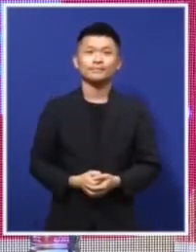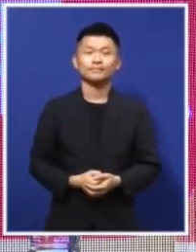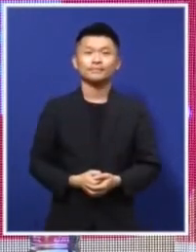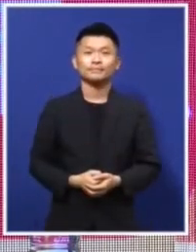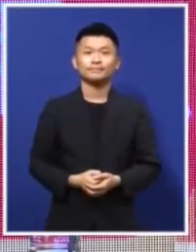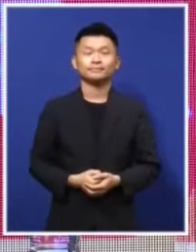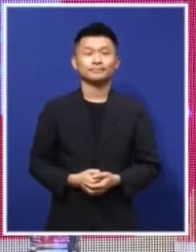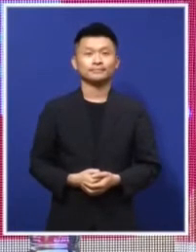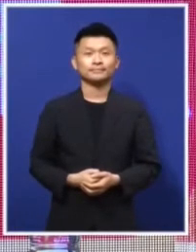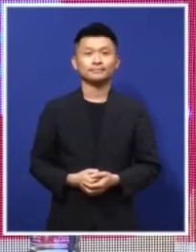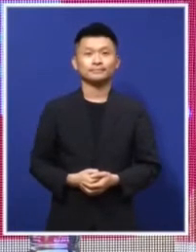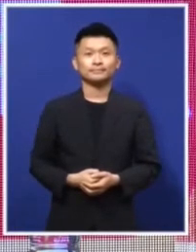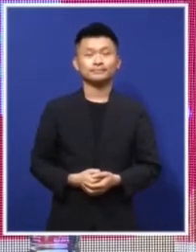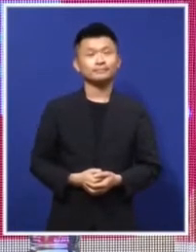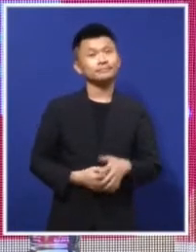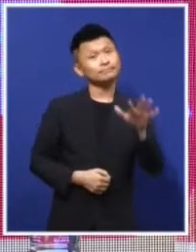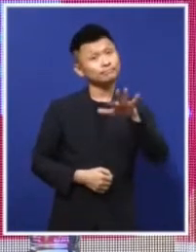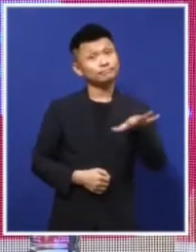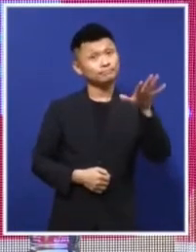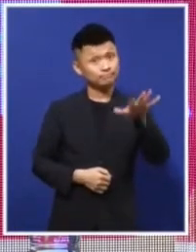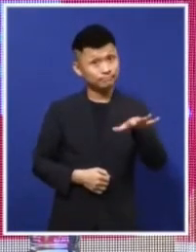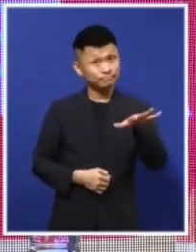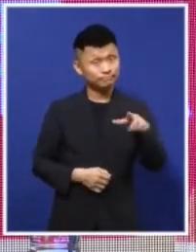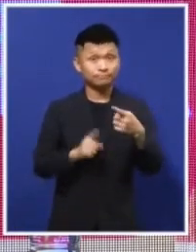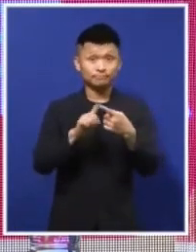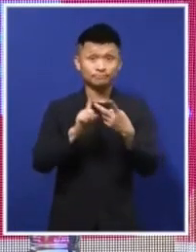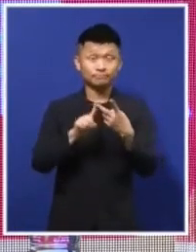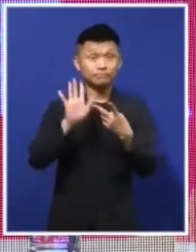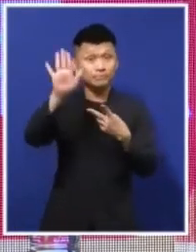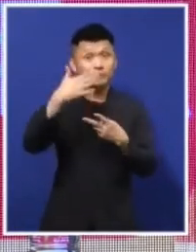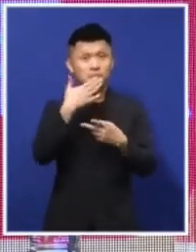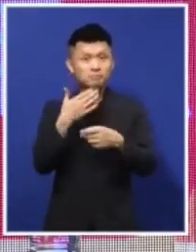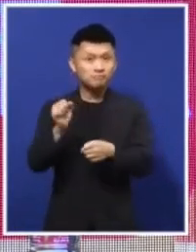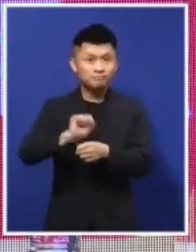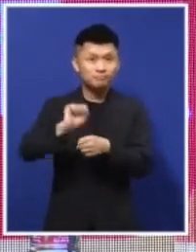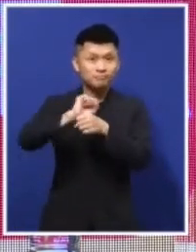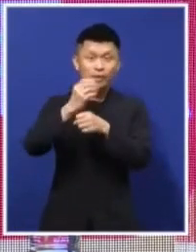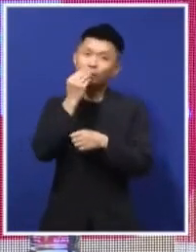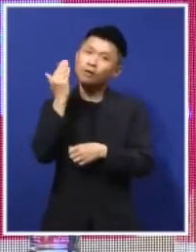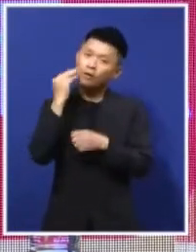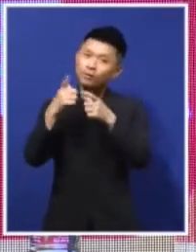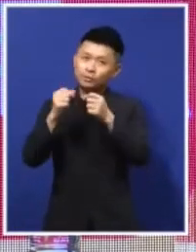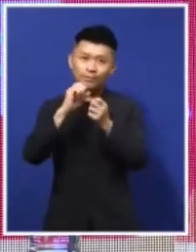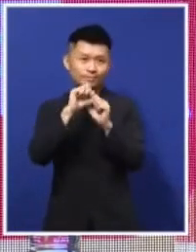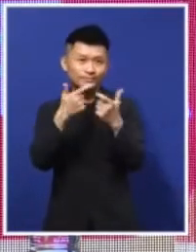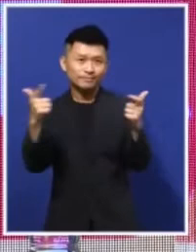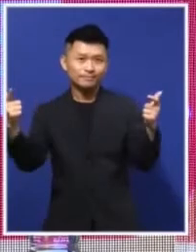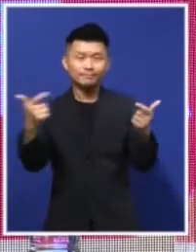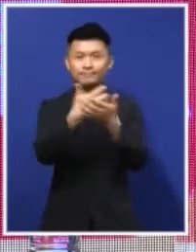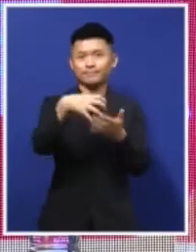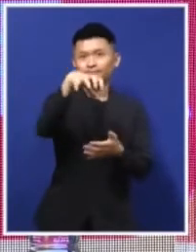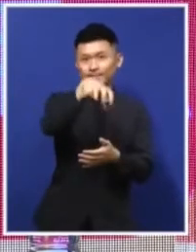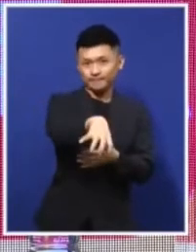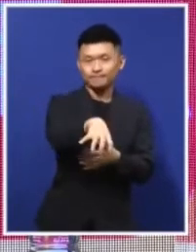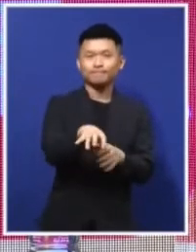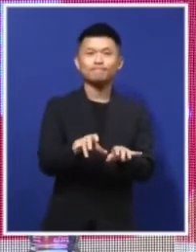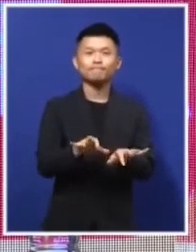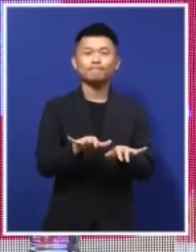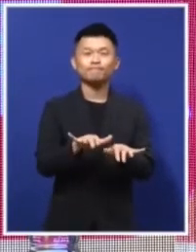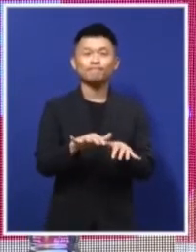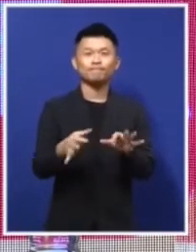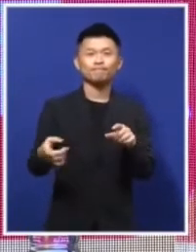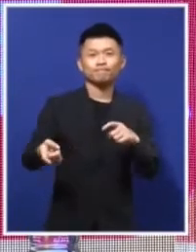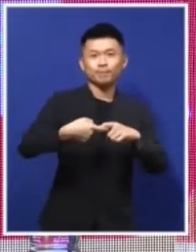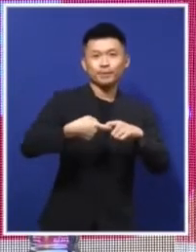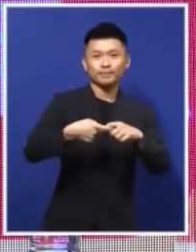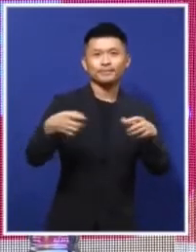管是这5000块钱的额度，或者是之后的加码好时券等等，都可以在这个网站上面去完成共同的绑